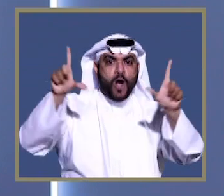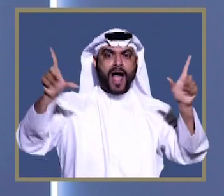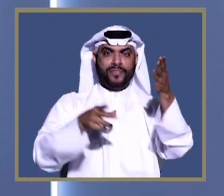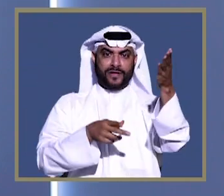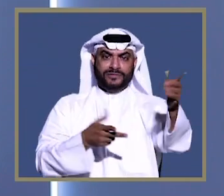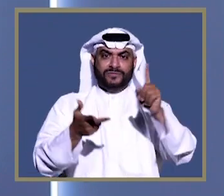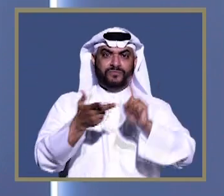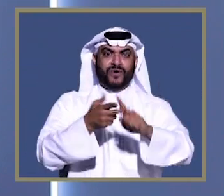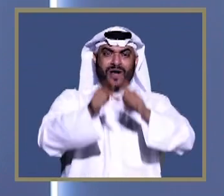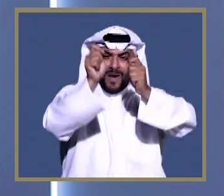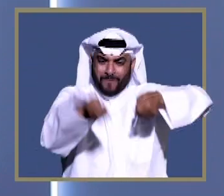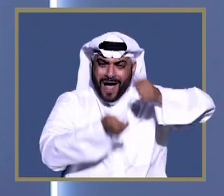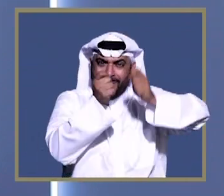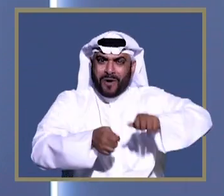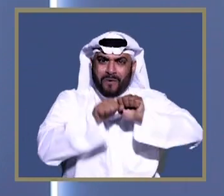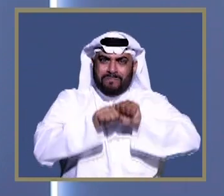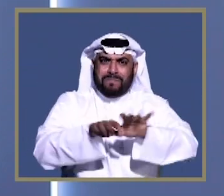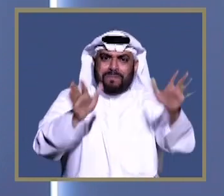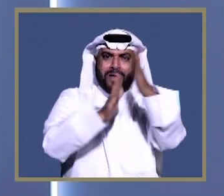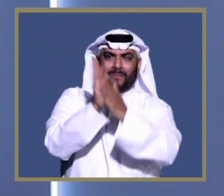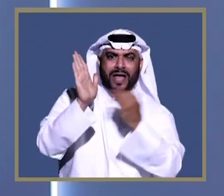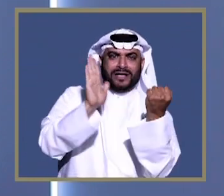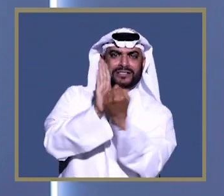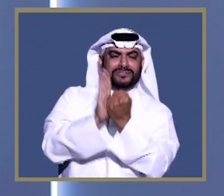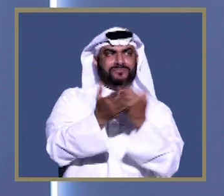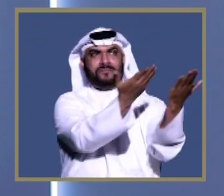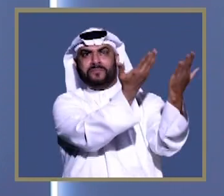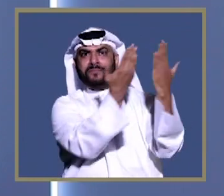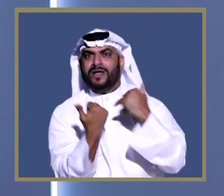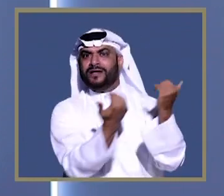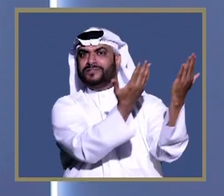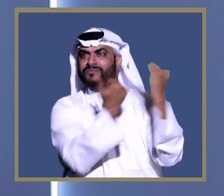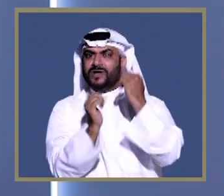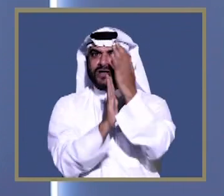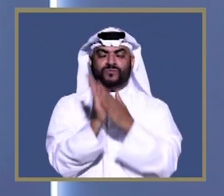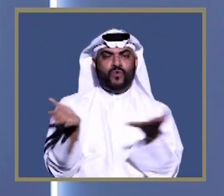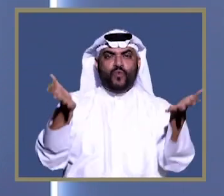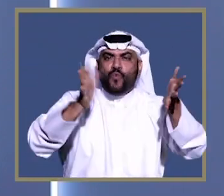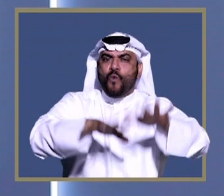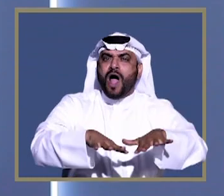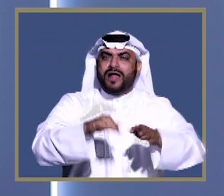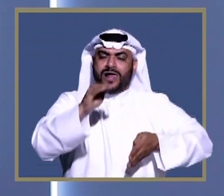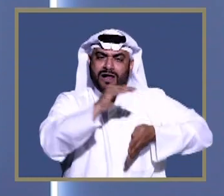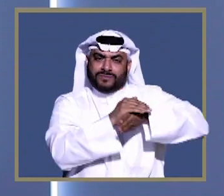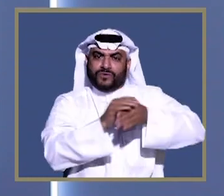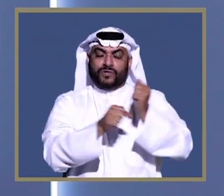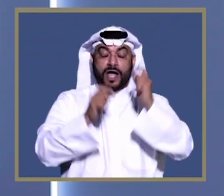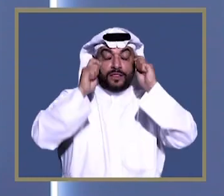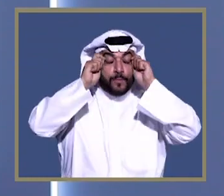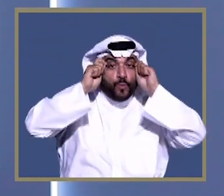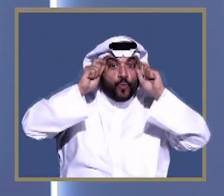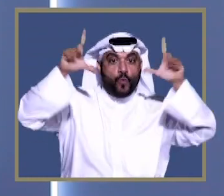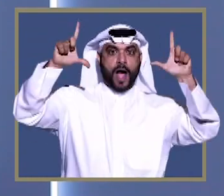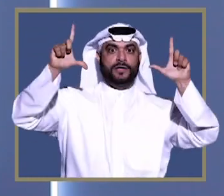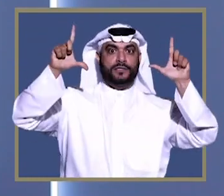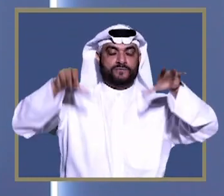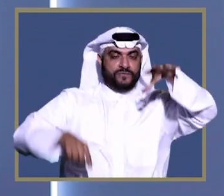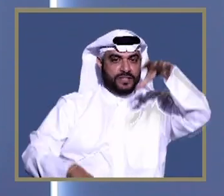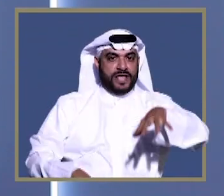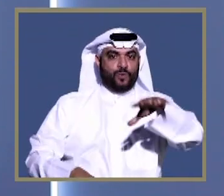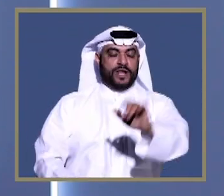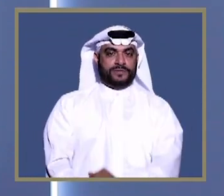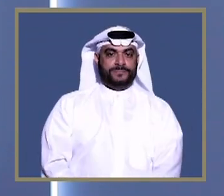وتصير العمالة الباطلة، إنزين، اللي تيينا من الخارج. ولازم نكون